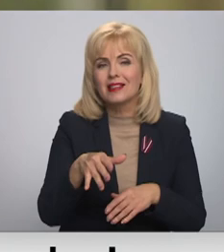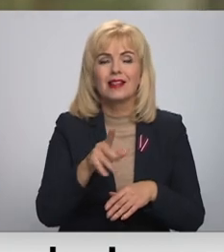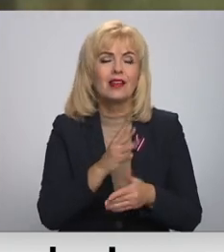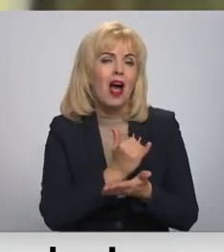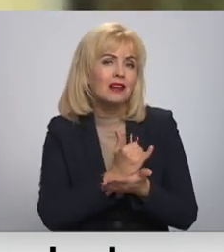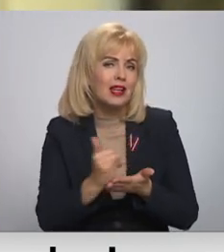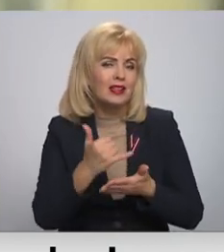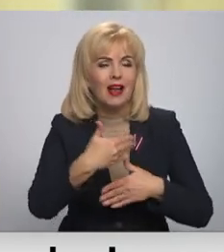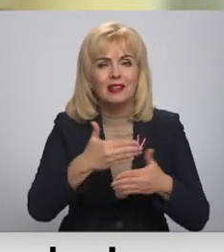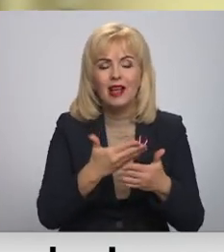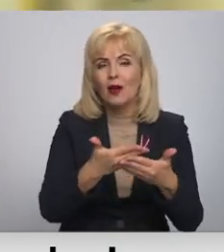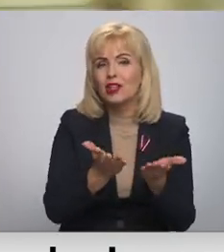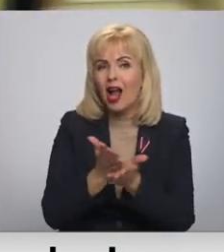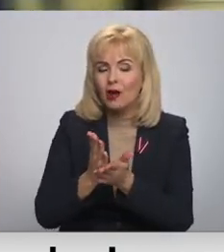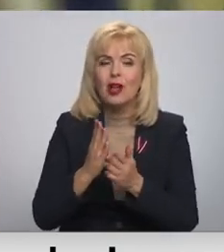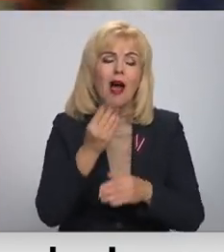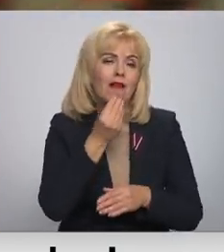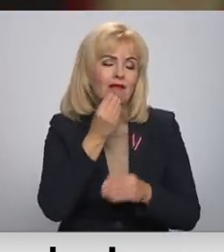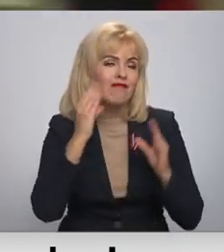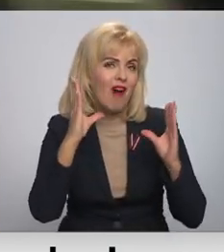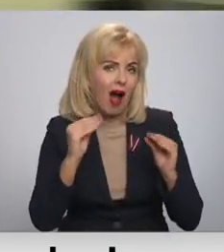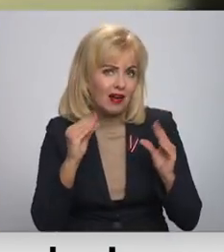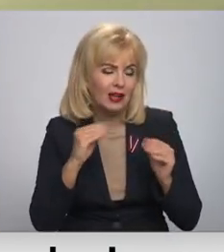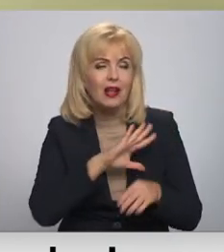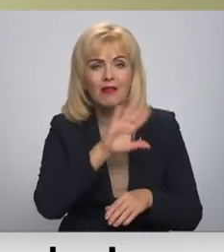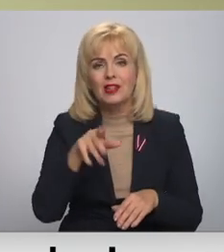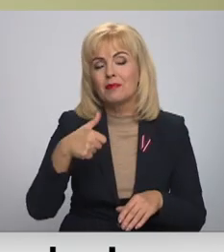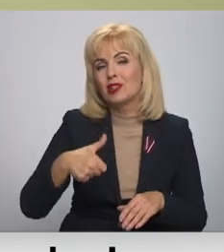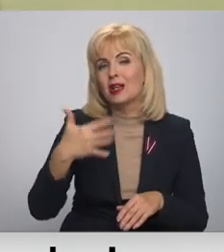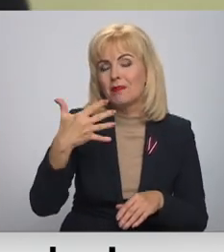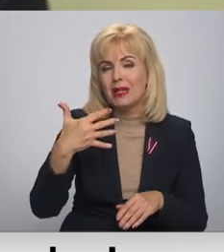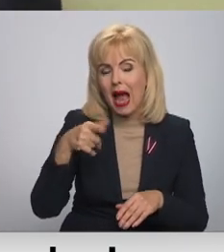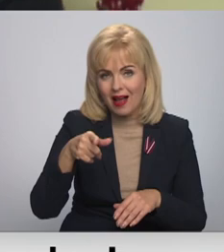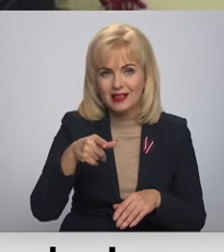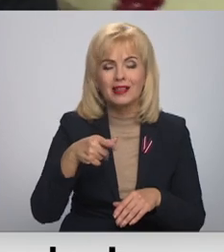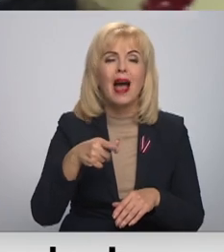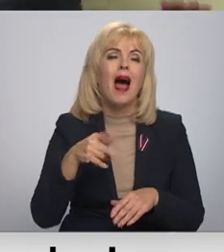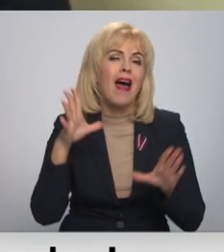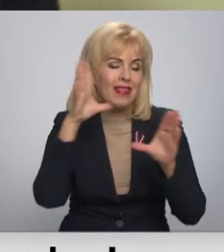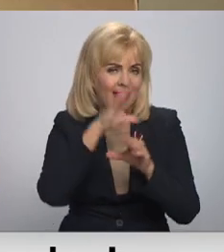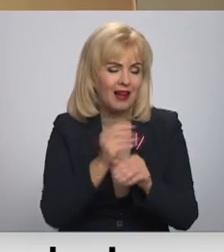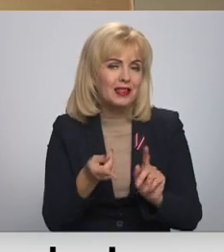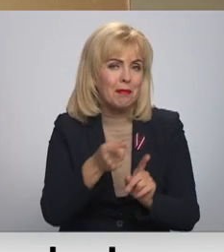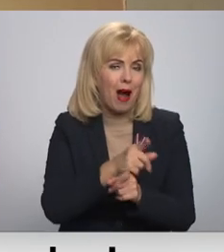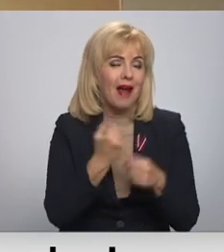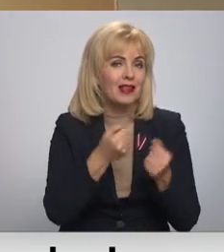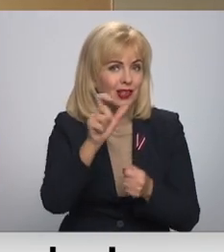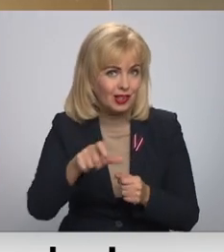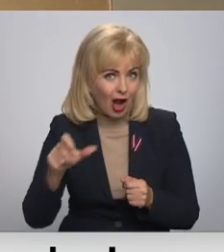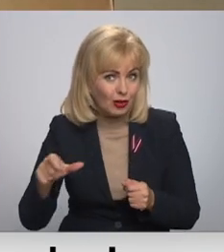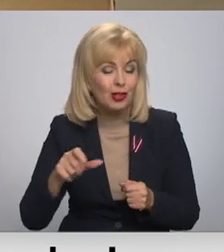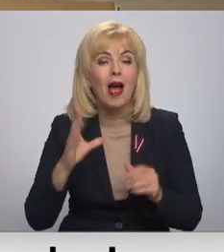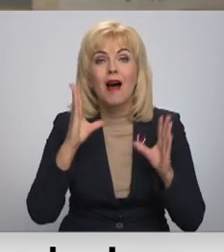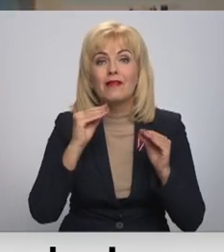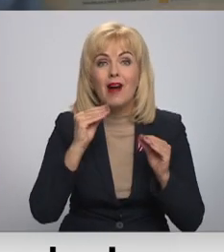glītis sarindot trauciņi ar vakariņām visiem 65 nakts maiņā strādājošajiem. Kastās pēc